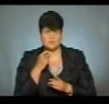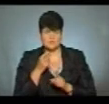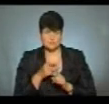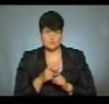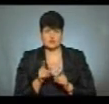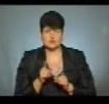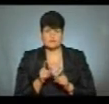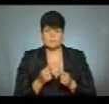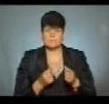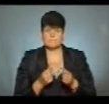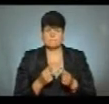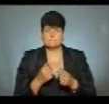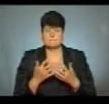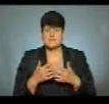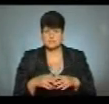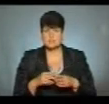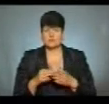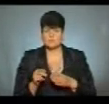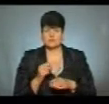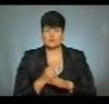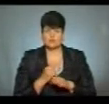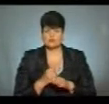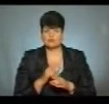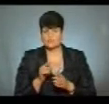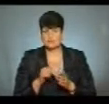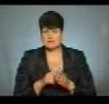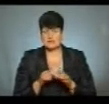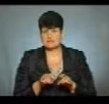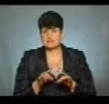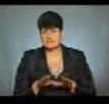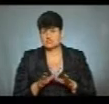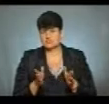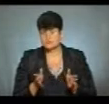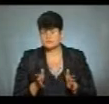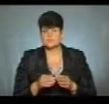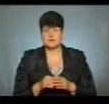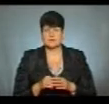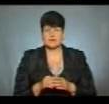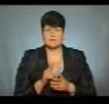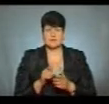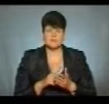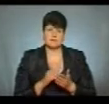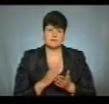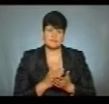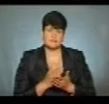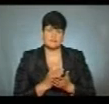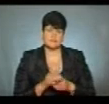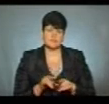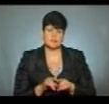машина закуплена, вони будуть в робочому питанні вирішені і закриті. Ну, і питання також не стоїть, це питання